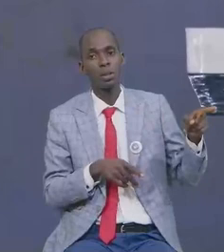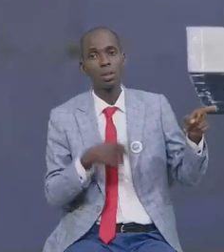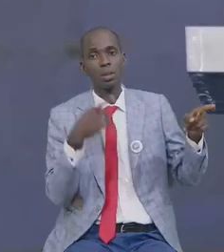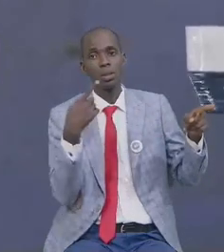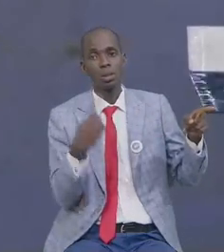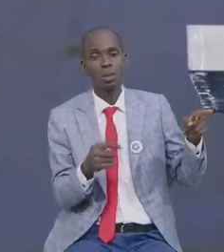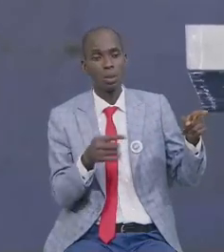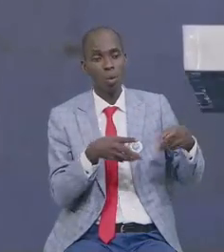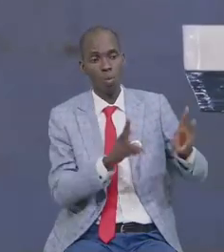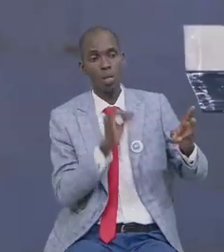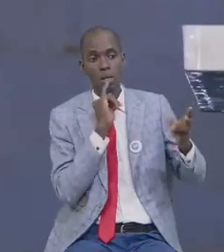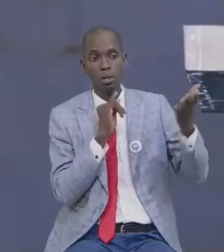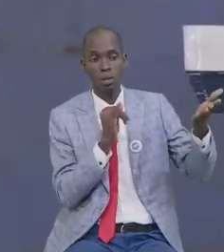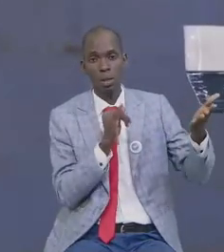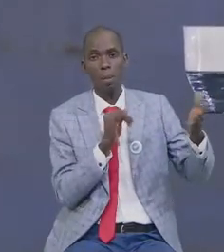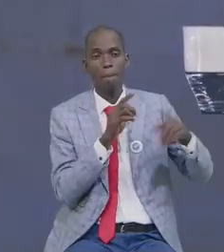Le chemin est là-bas.